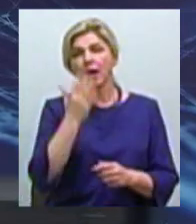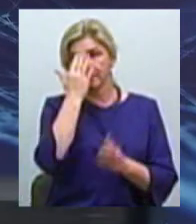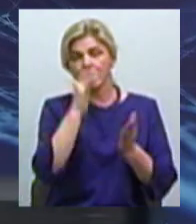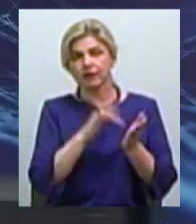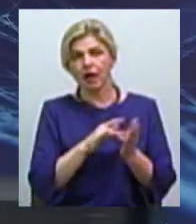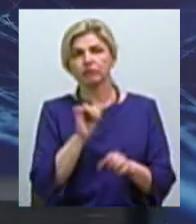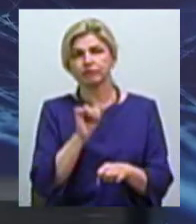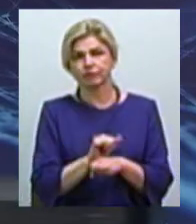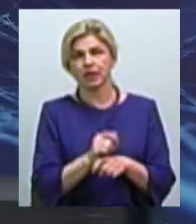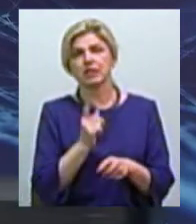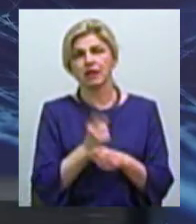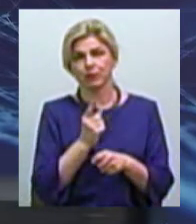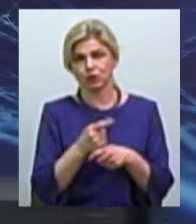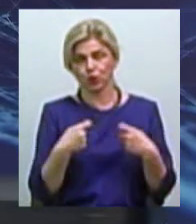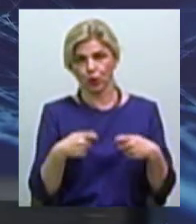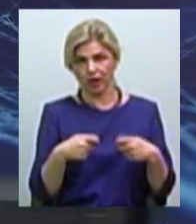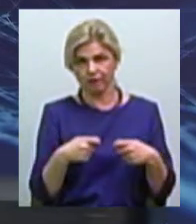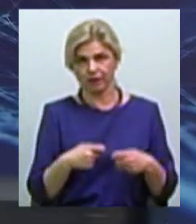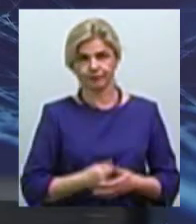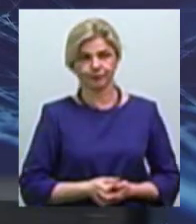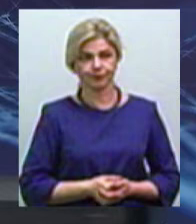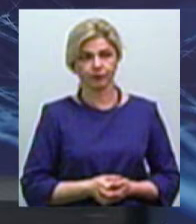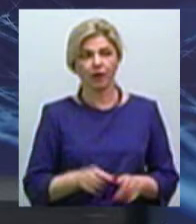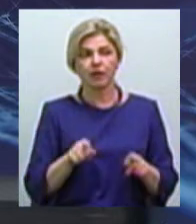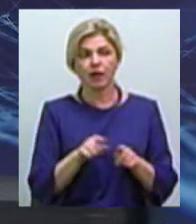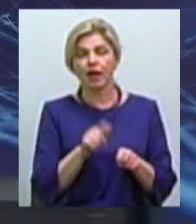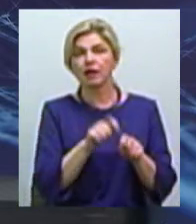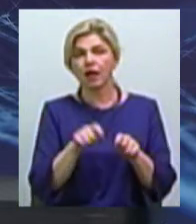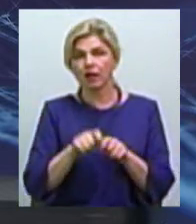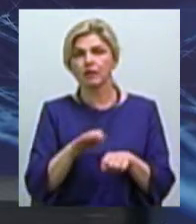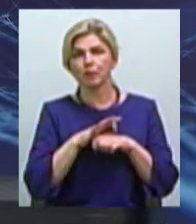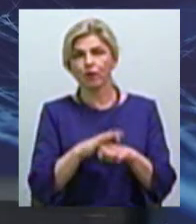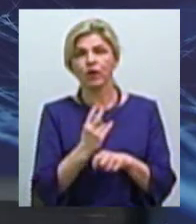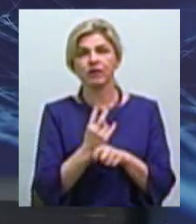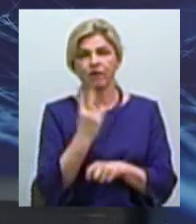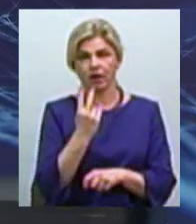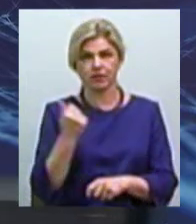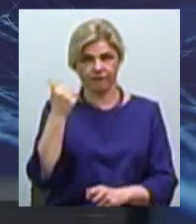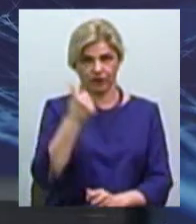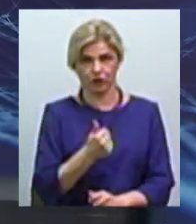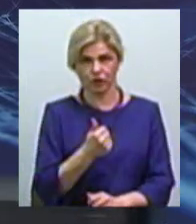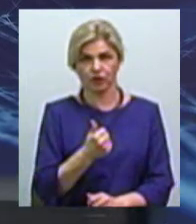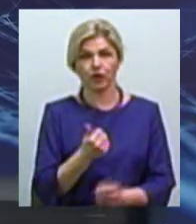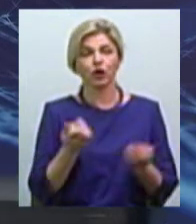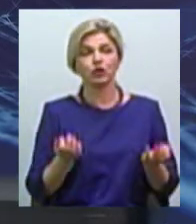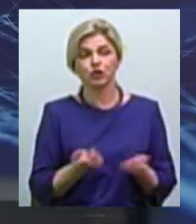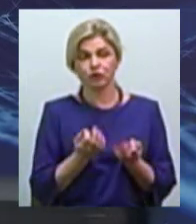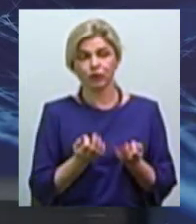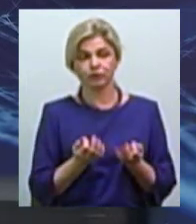припинення несанкціонованої торгівлі. Такі рейди відбуваються двічі на тиждень.